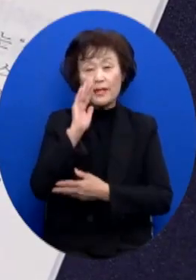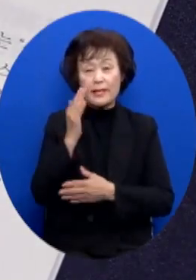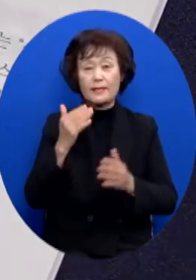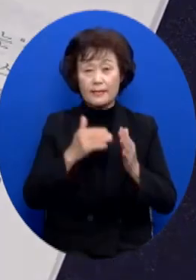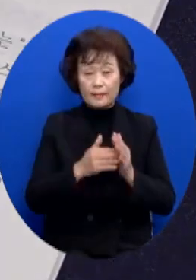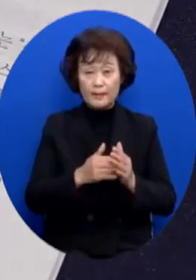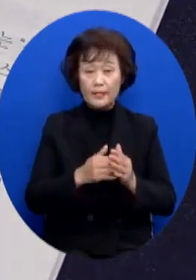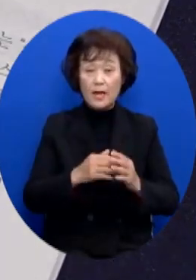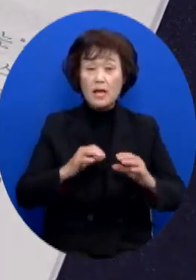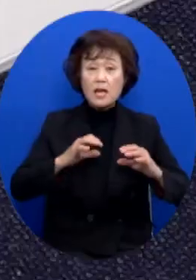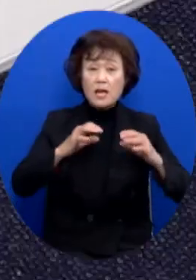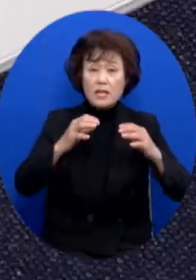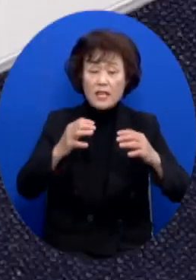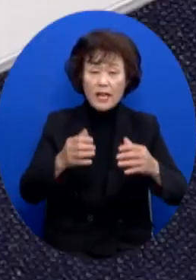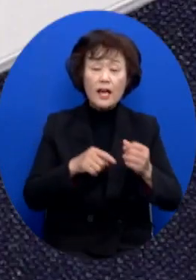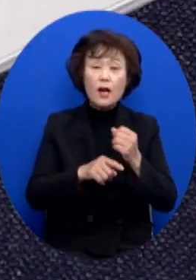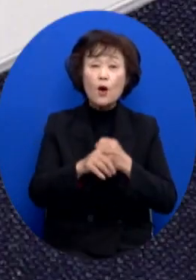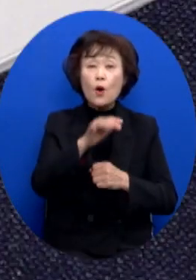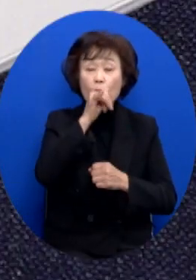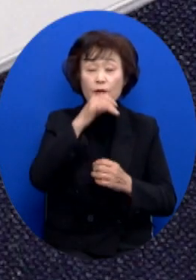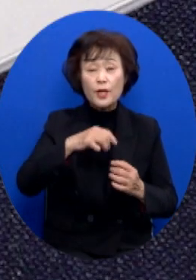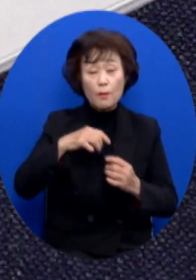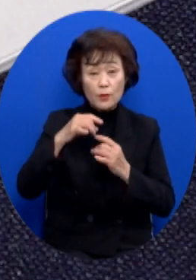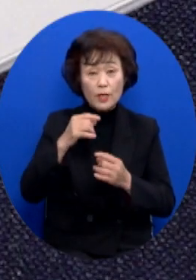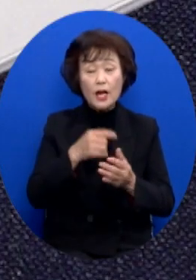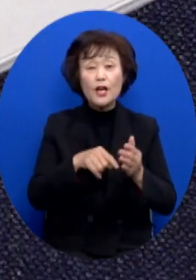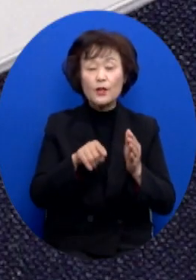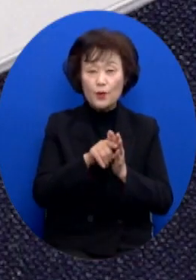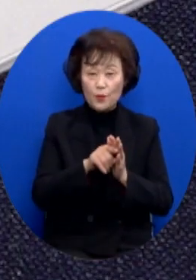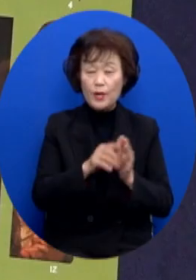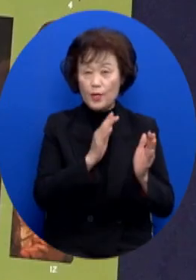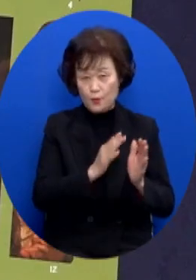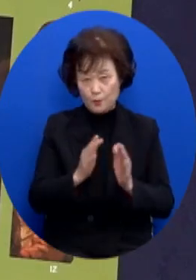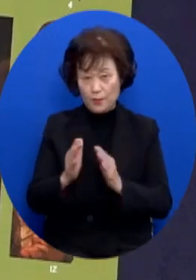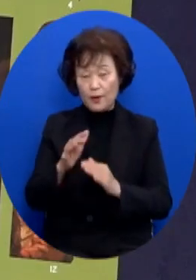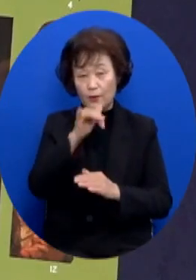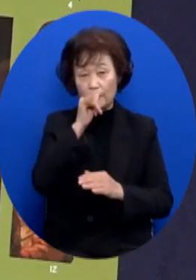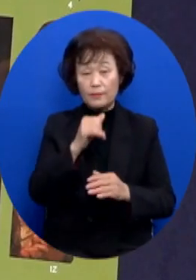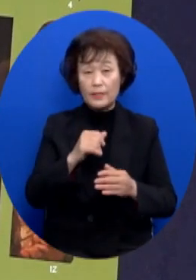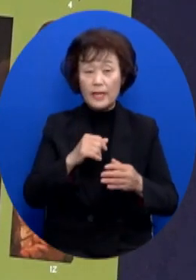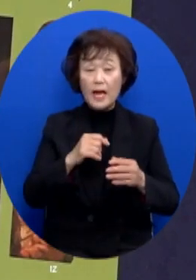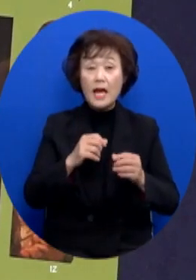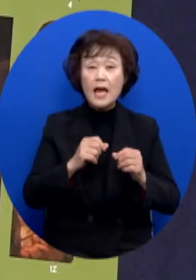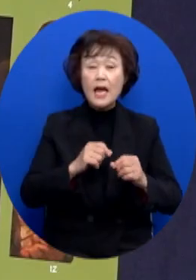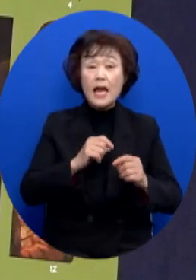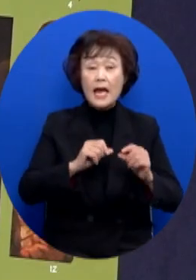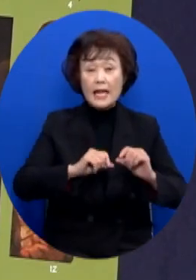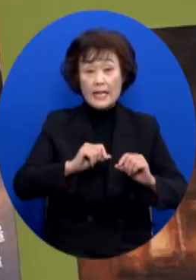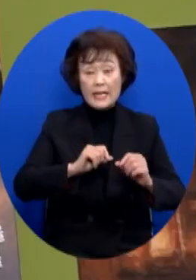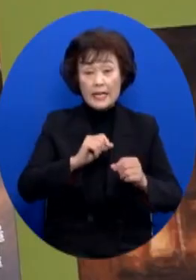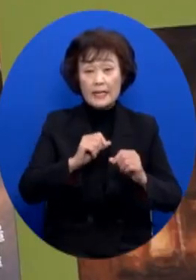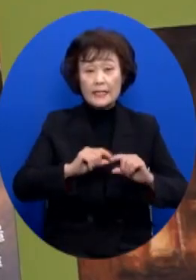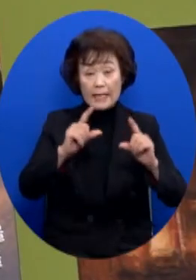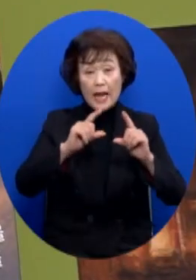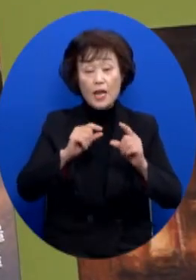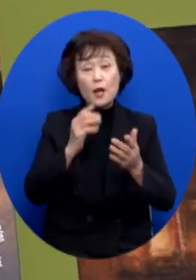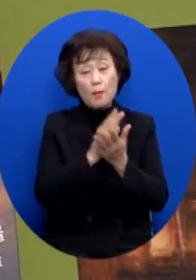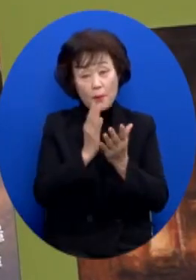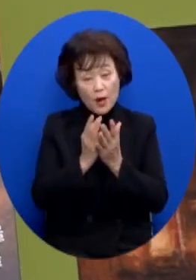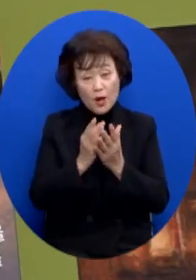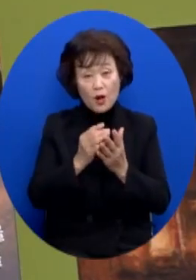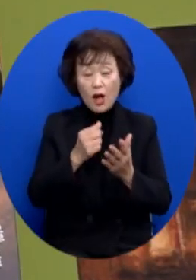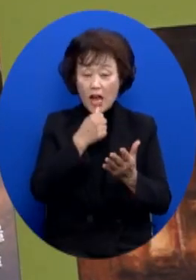탄생을 전 세대가 의미 있게 묵상하고자 준비한 겁니다 날짜별로 말씀을 묵상하고 스티커를